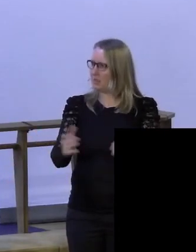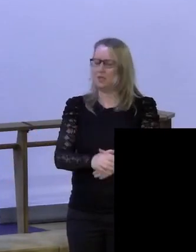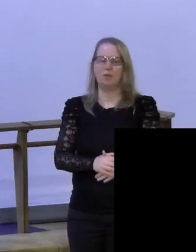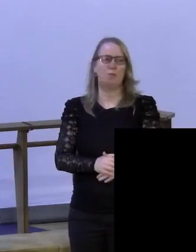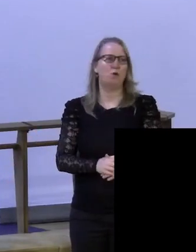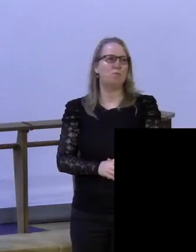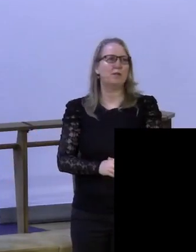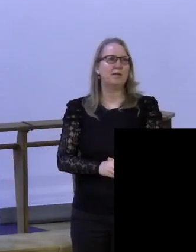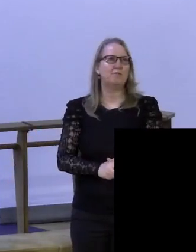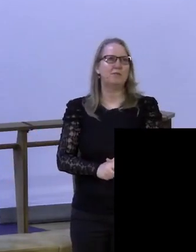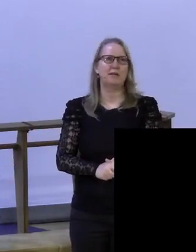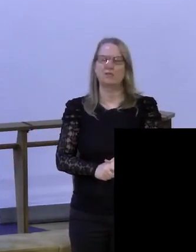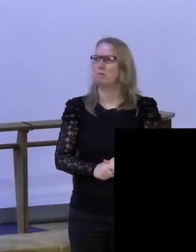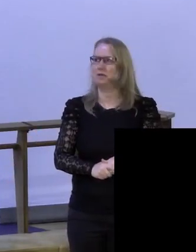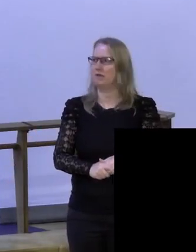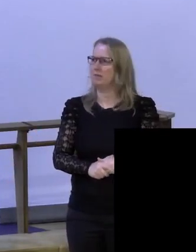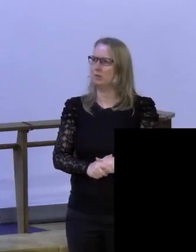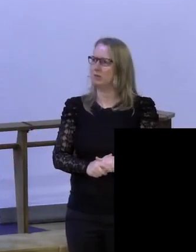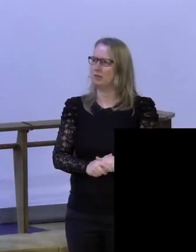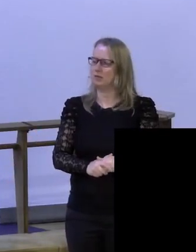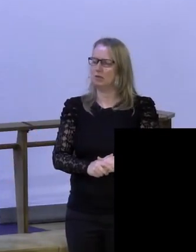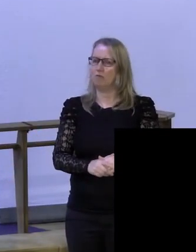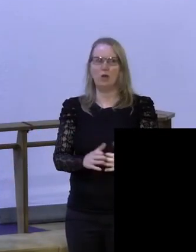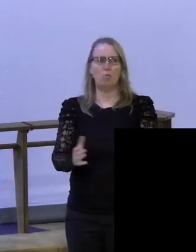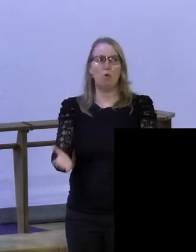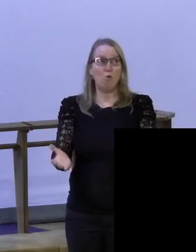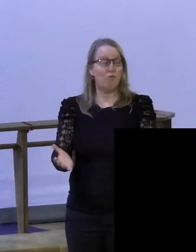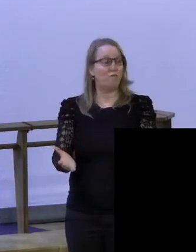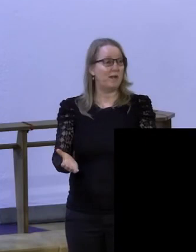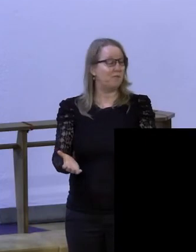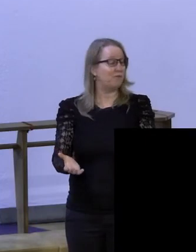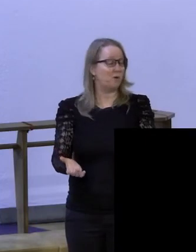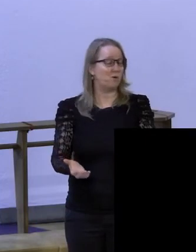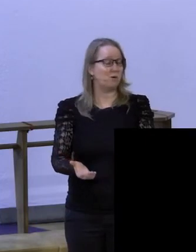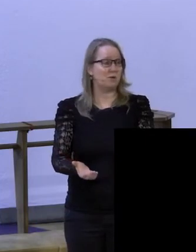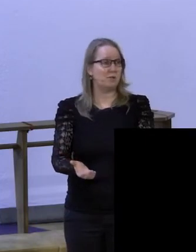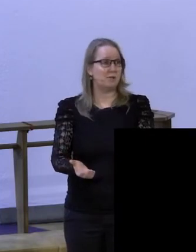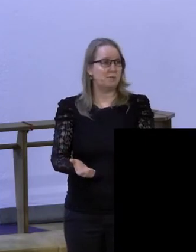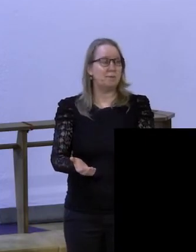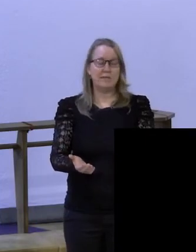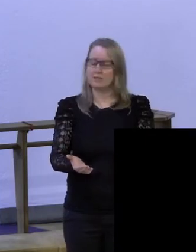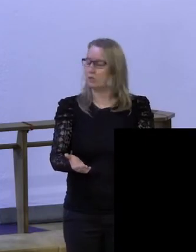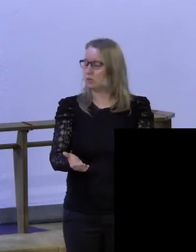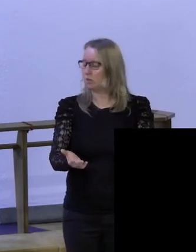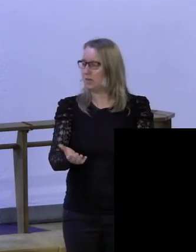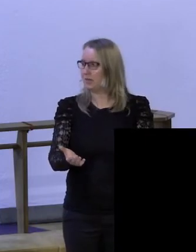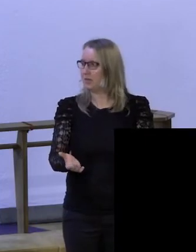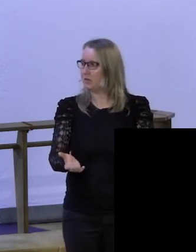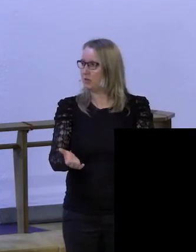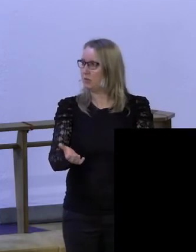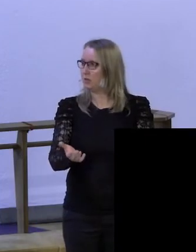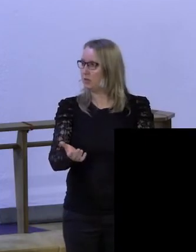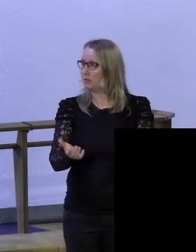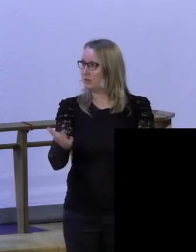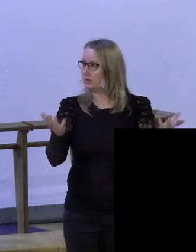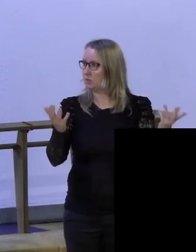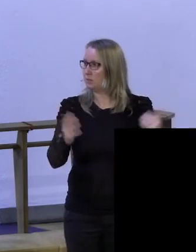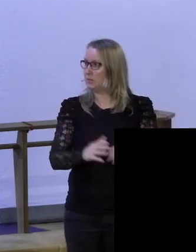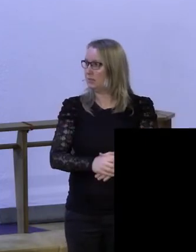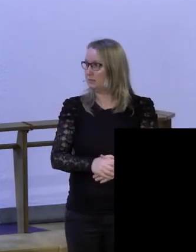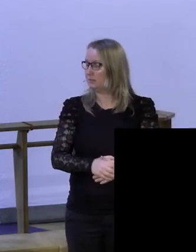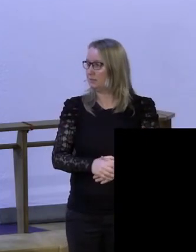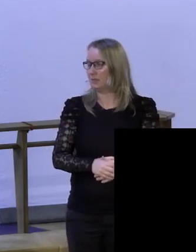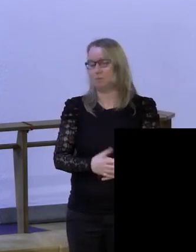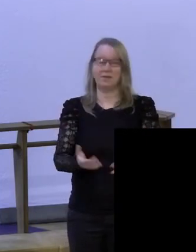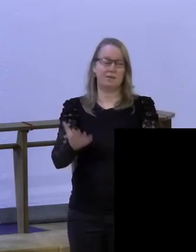kalder den den blå planet, fordi der er så meget vand på den. Og vi har jo brug for vand for mennesker, planter og dyr kan